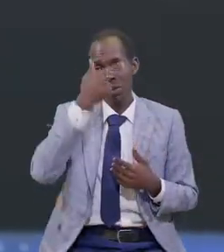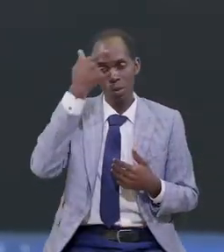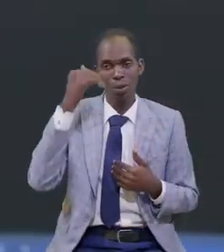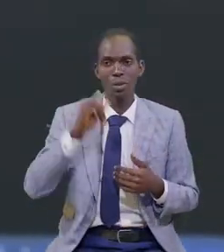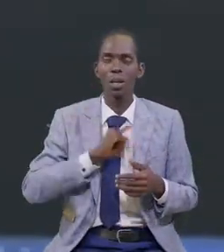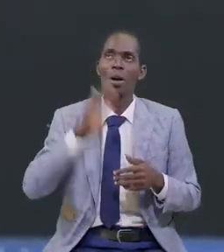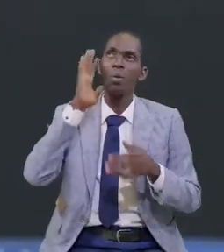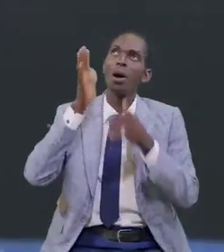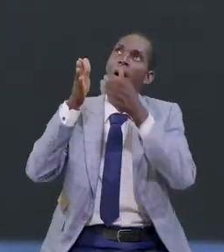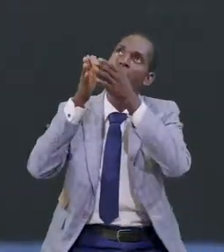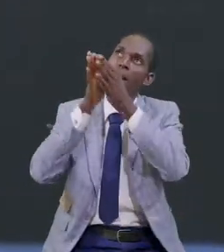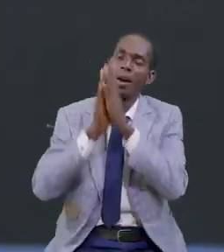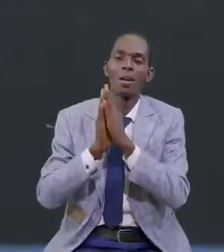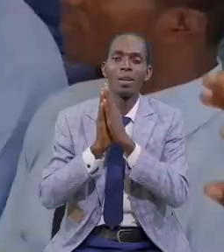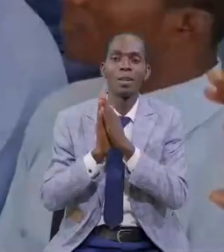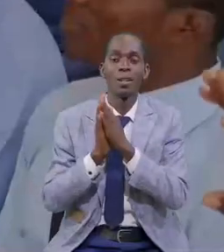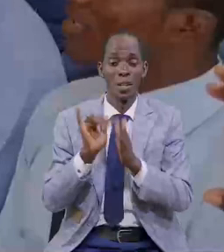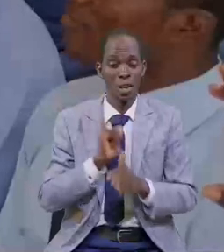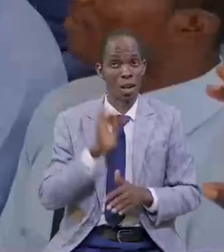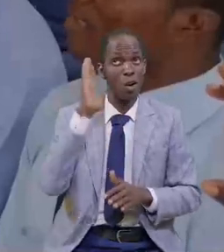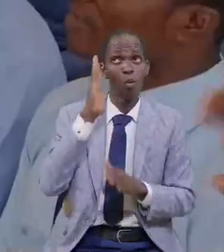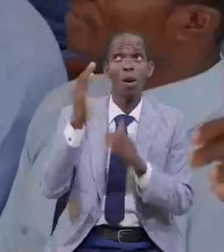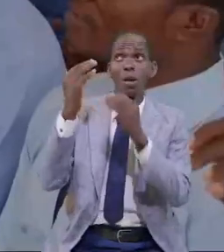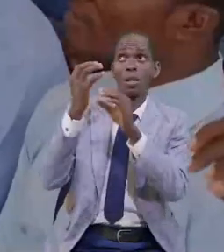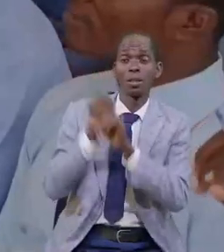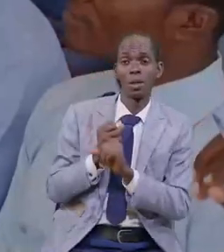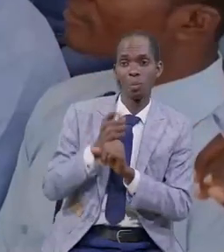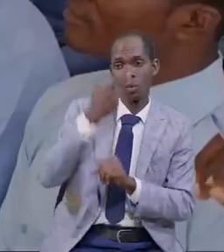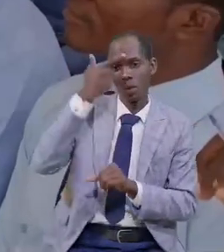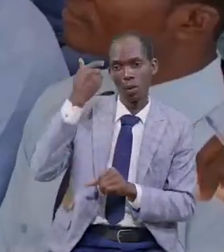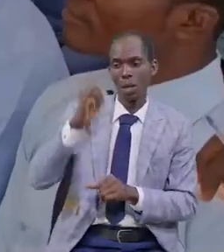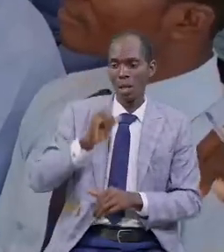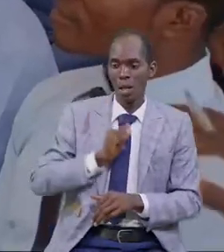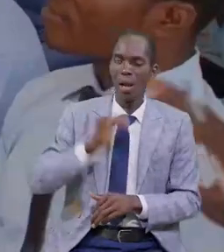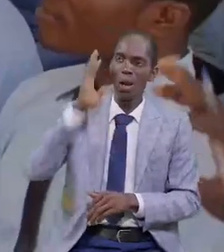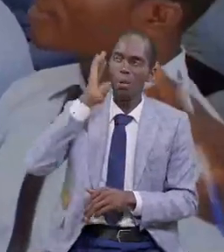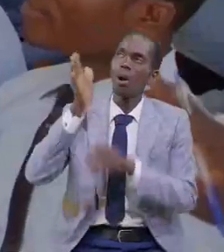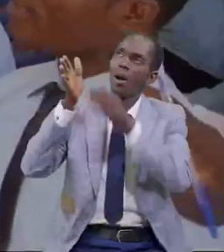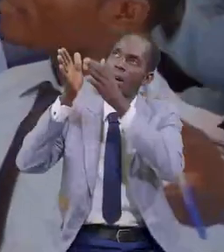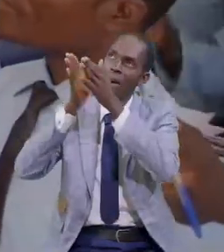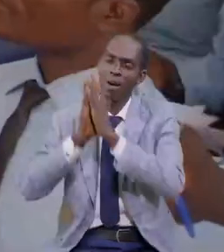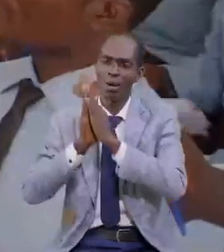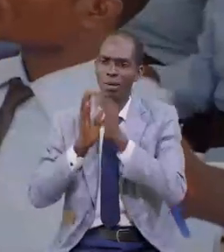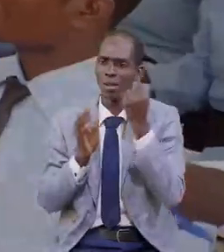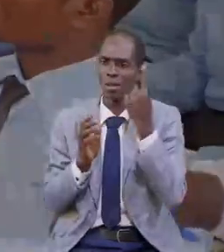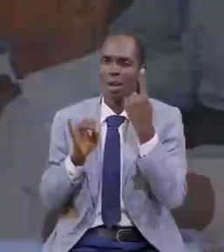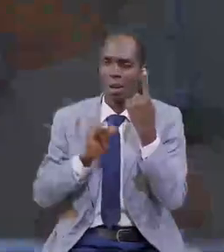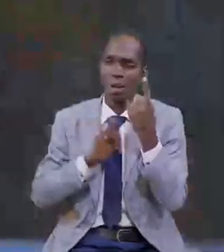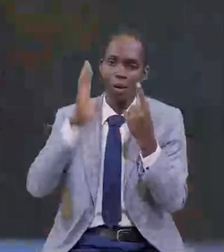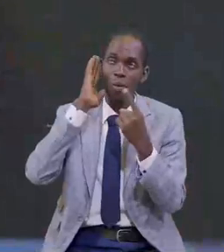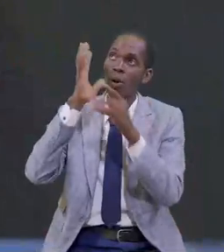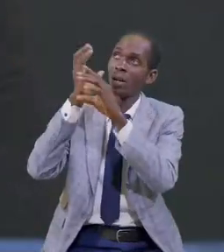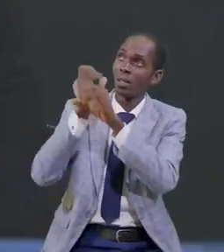demander parce que je demanderai parce que je demanderai